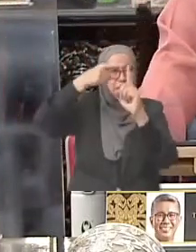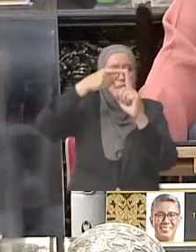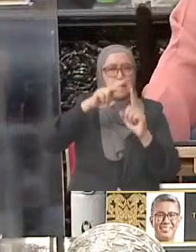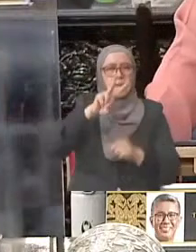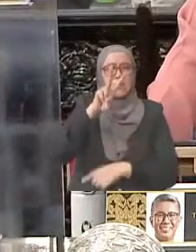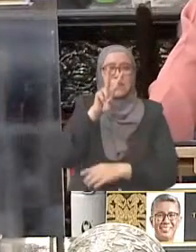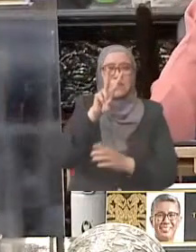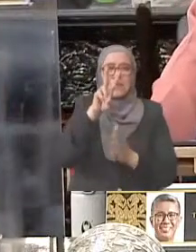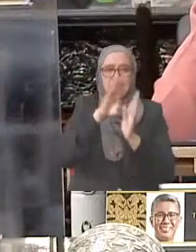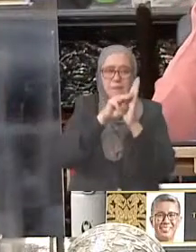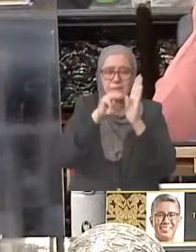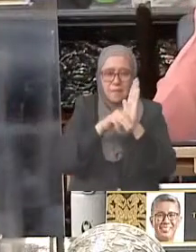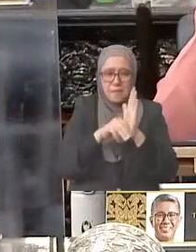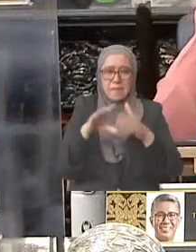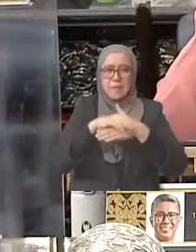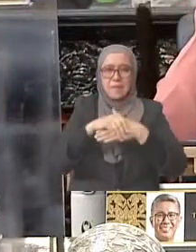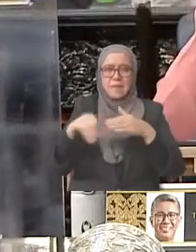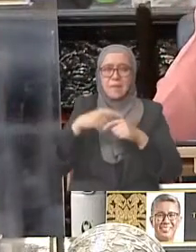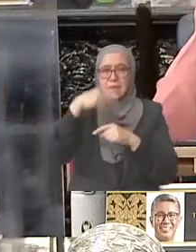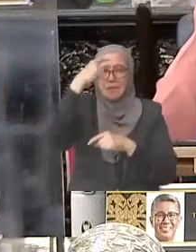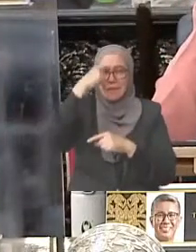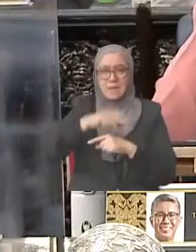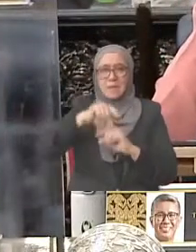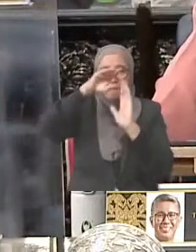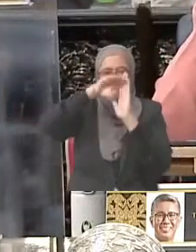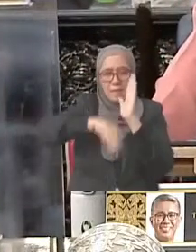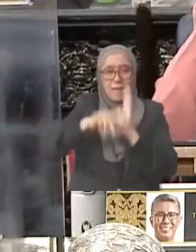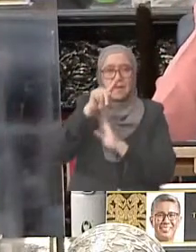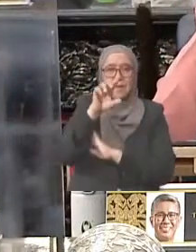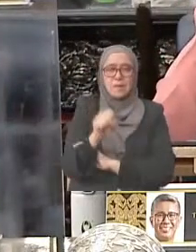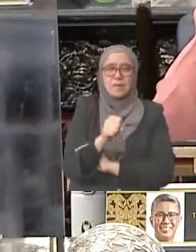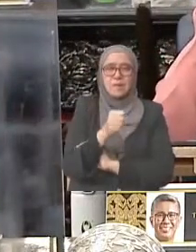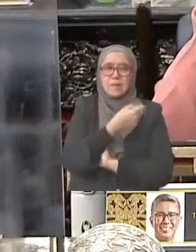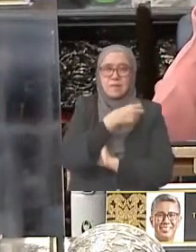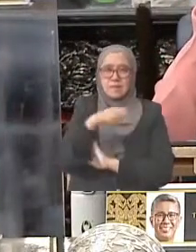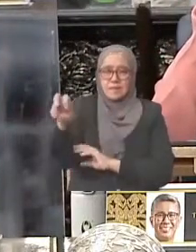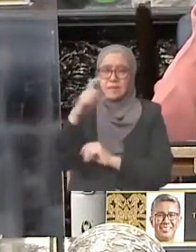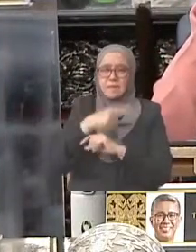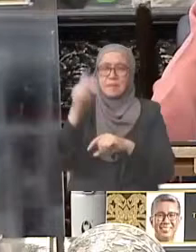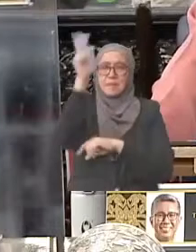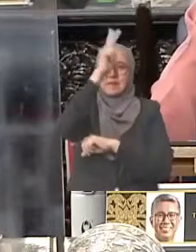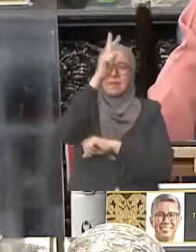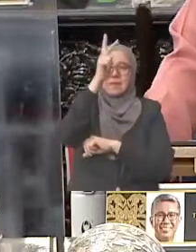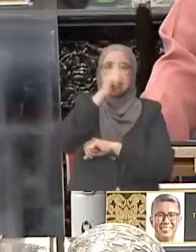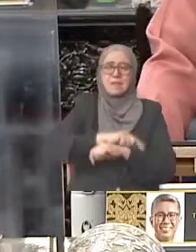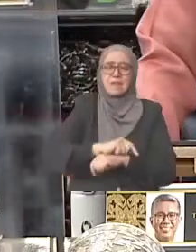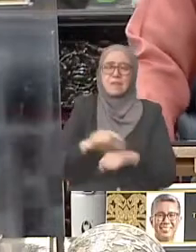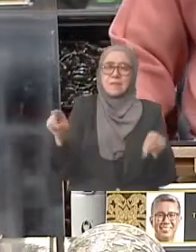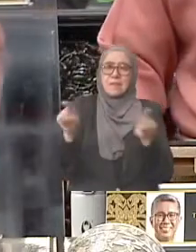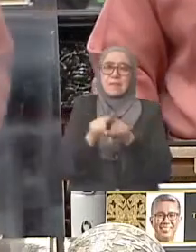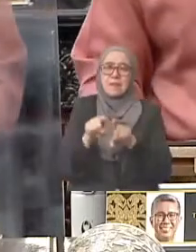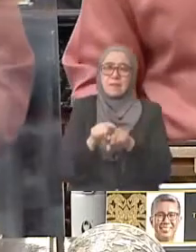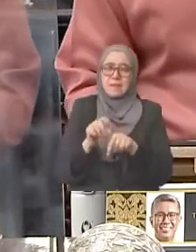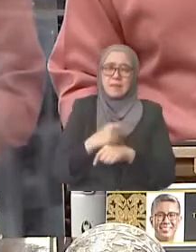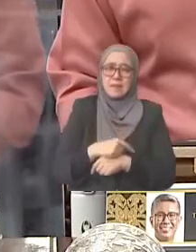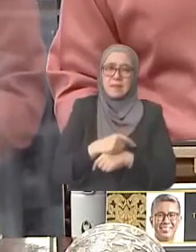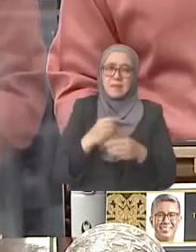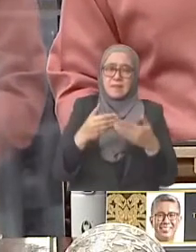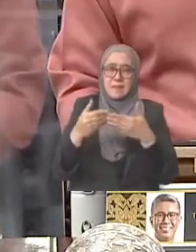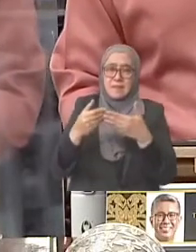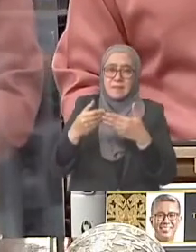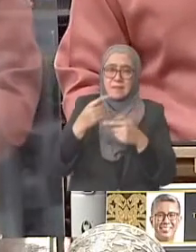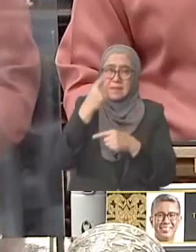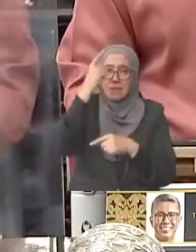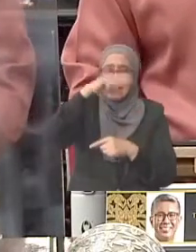pemilikan kendaraan Khan kerajaan juga akan melanjutkan 100 100 pengecualian Cukai jualan ke atas